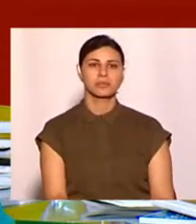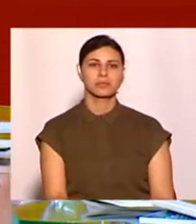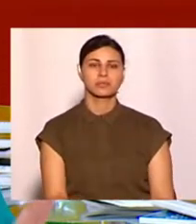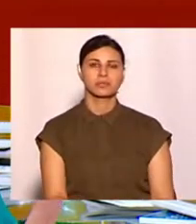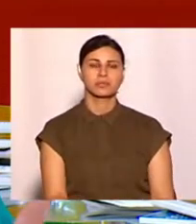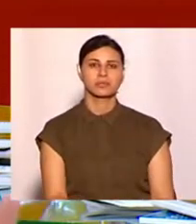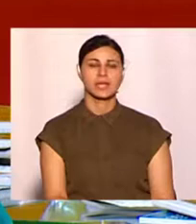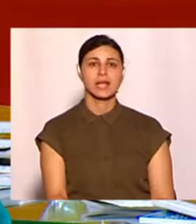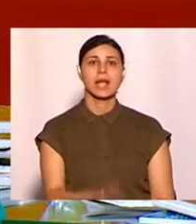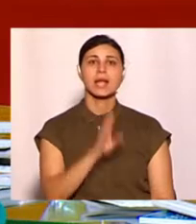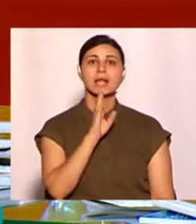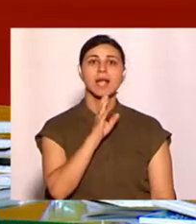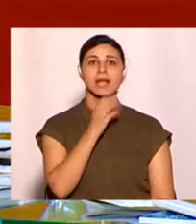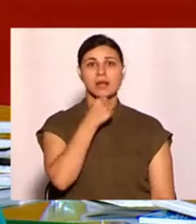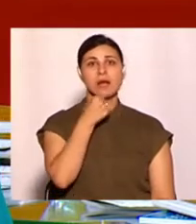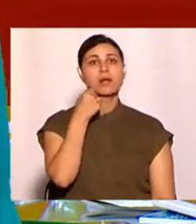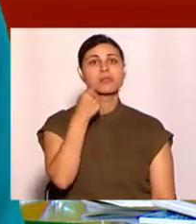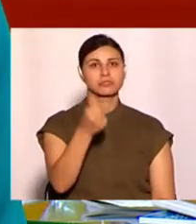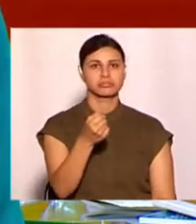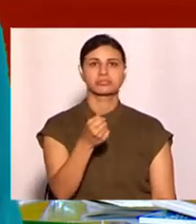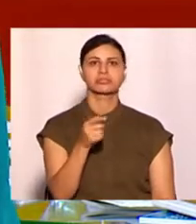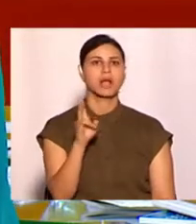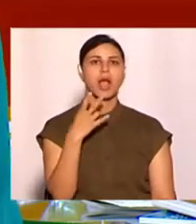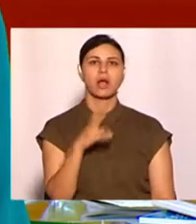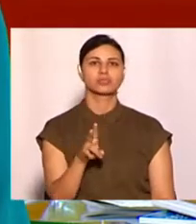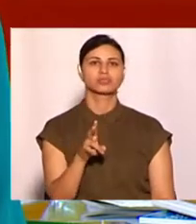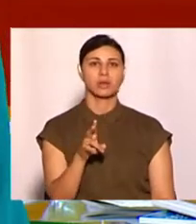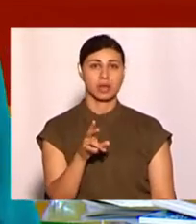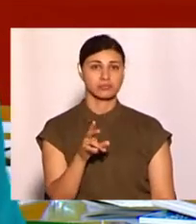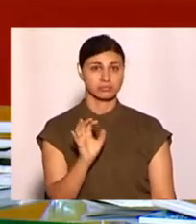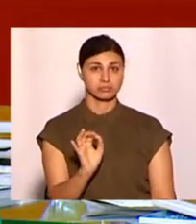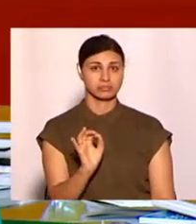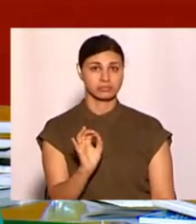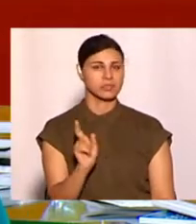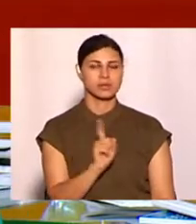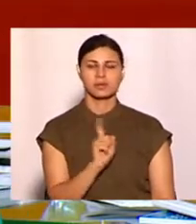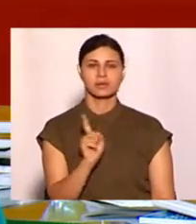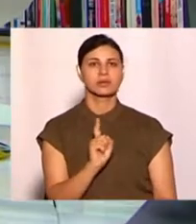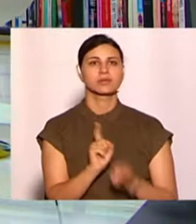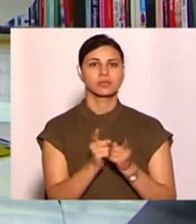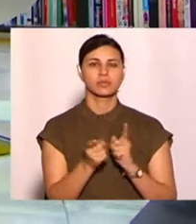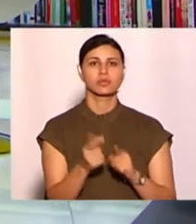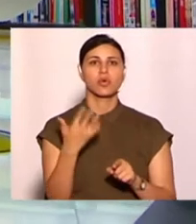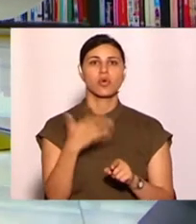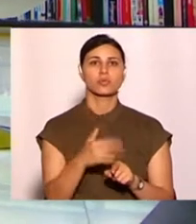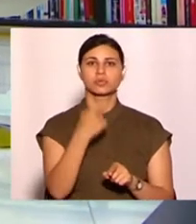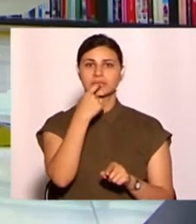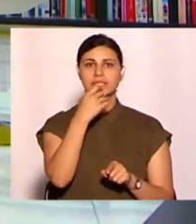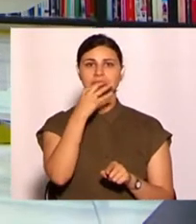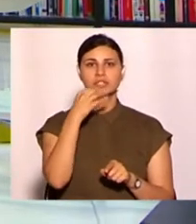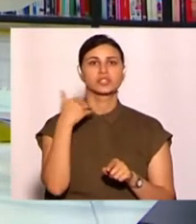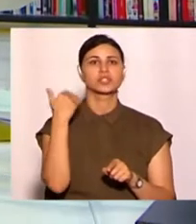ხანდაზმული ქალისათვის ეს ასეთი საყურადღებო აღარ არის. მართლაც ასეა? პირიქით 50 წლის